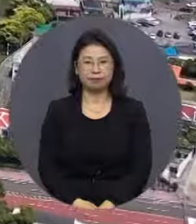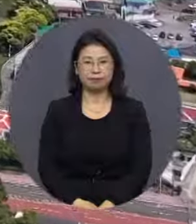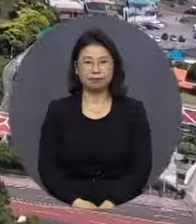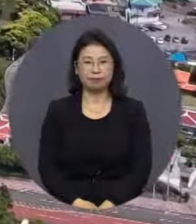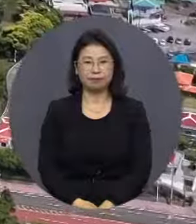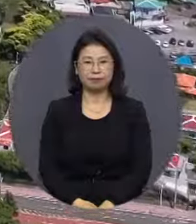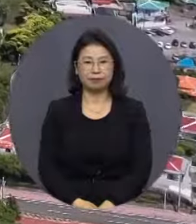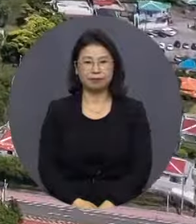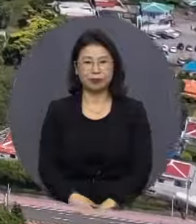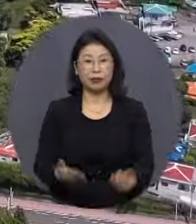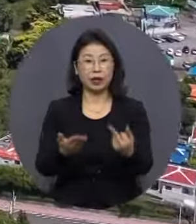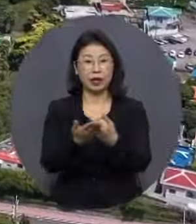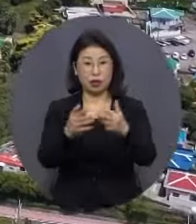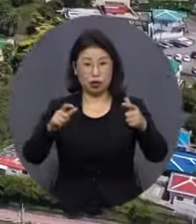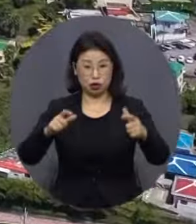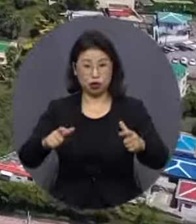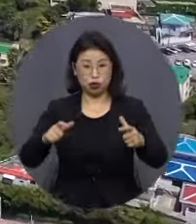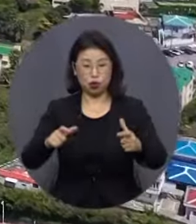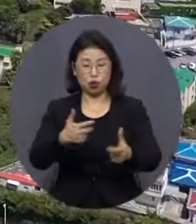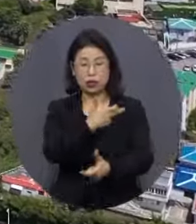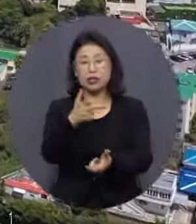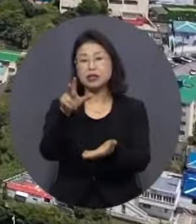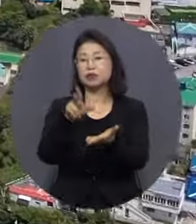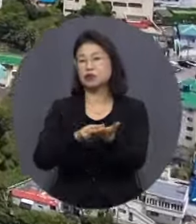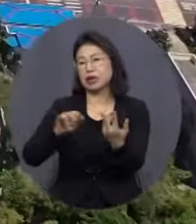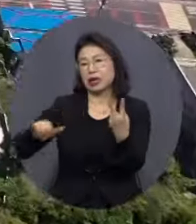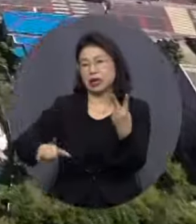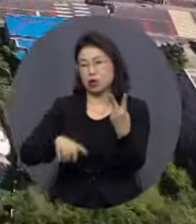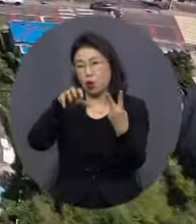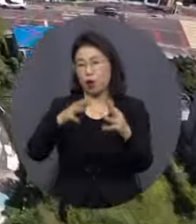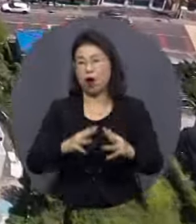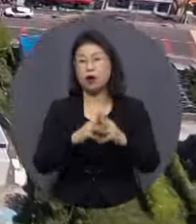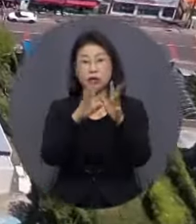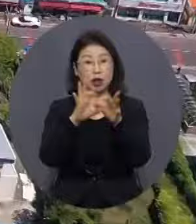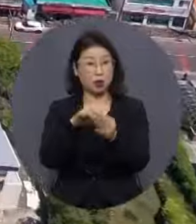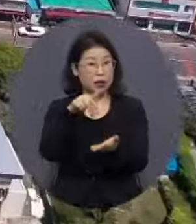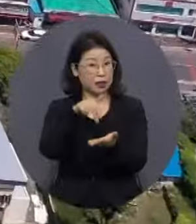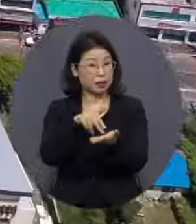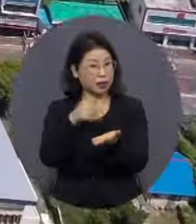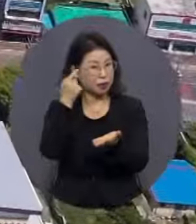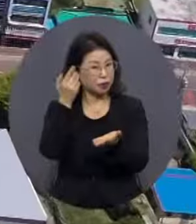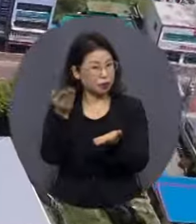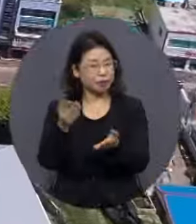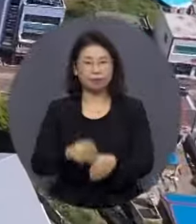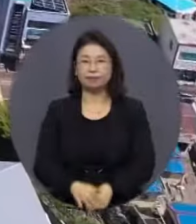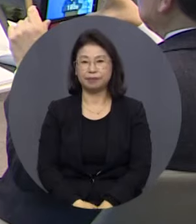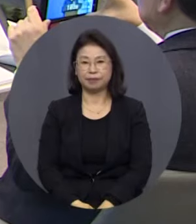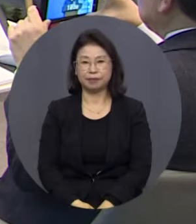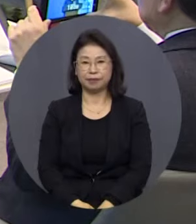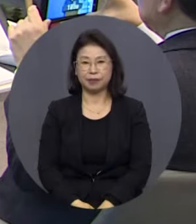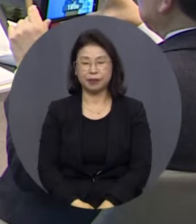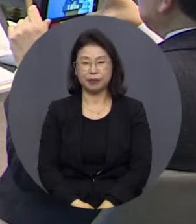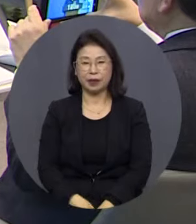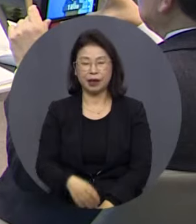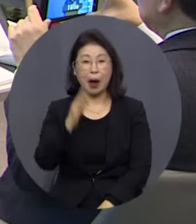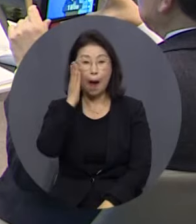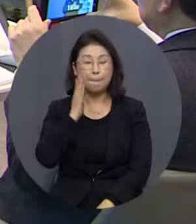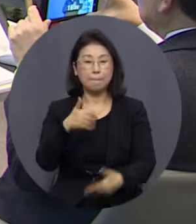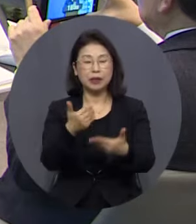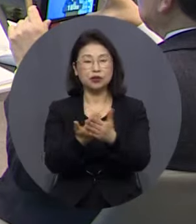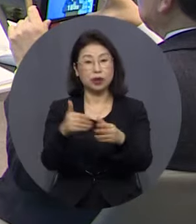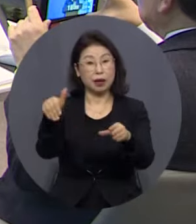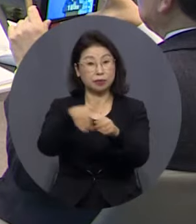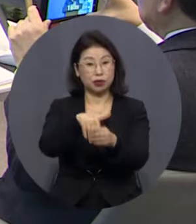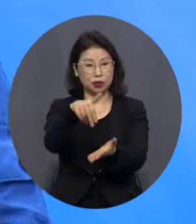정의했습니다 제주 지역 최대 현안인 제 2공항 건설에 대한 입장을 물어봤습니다 더불어민주당 문대림